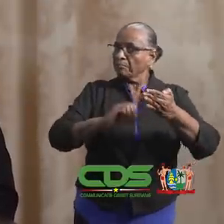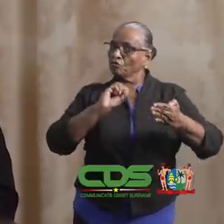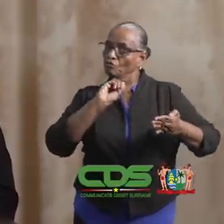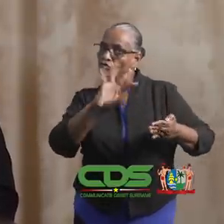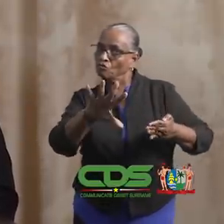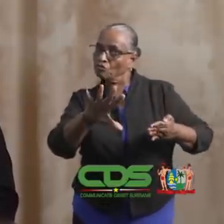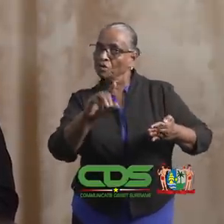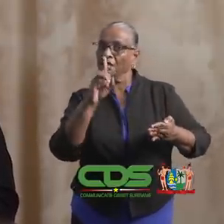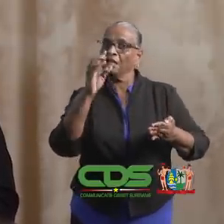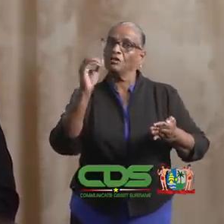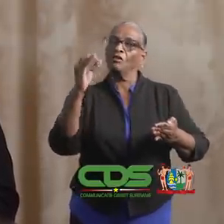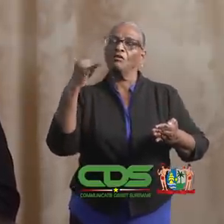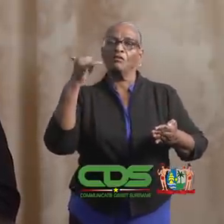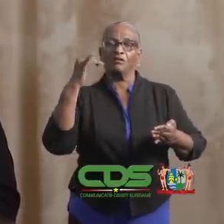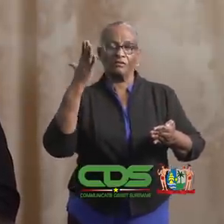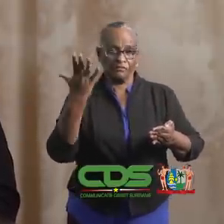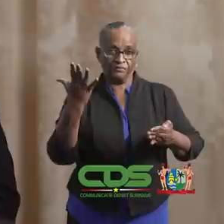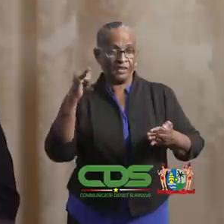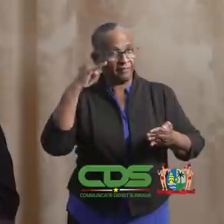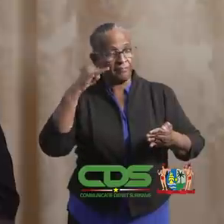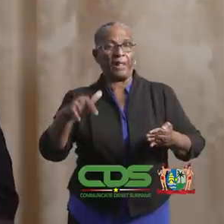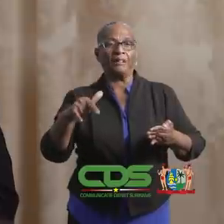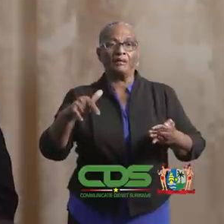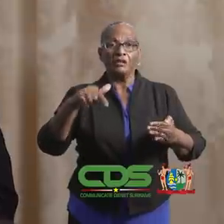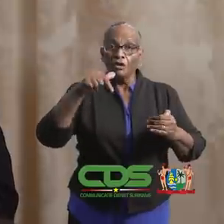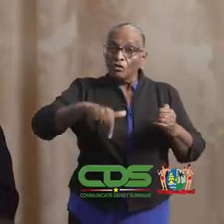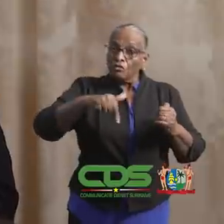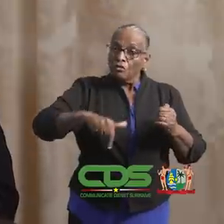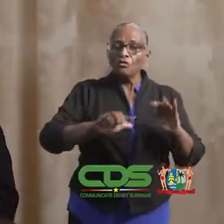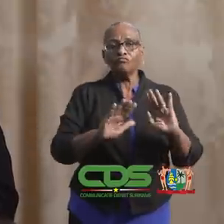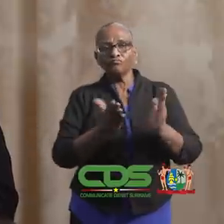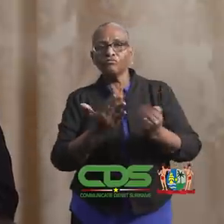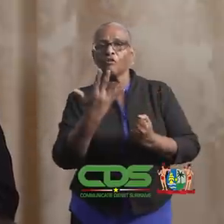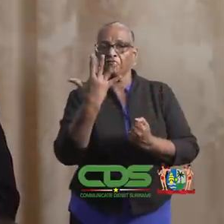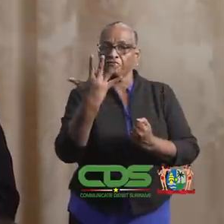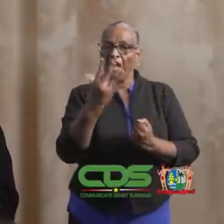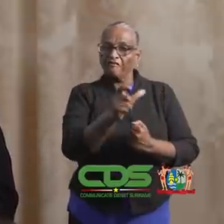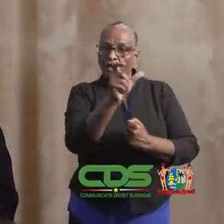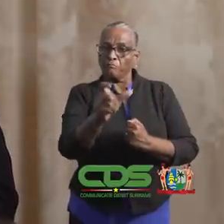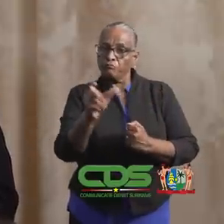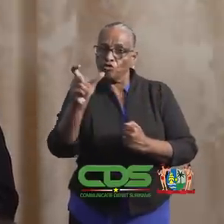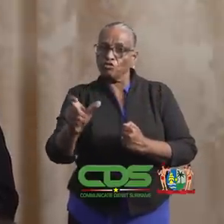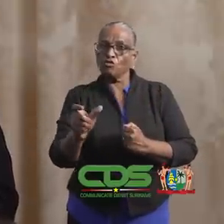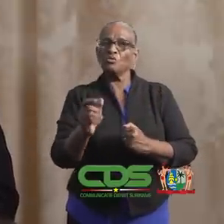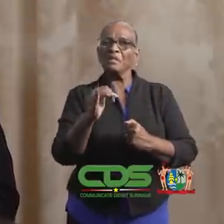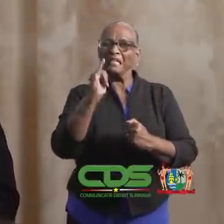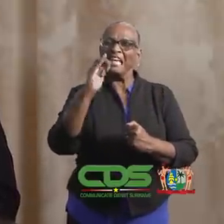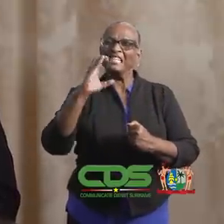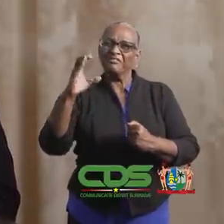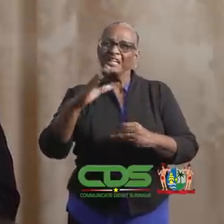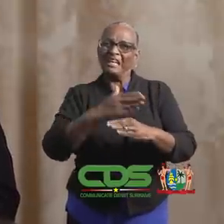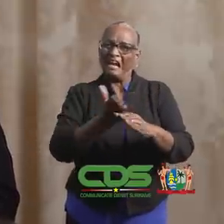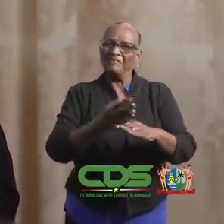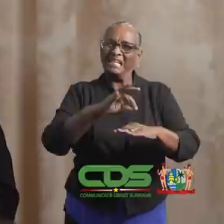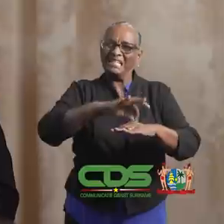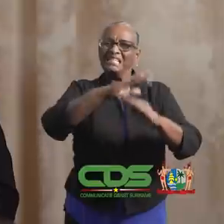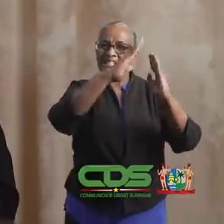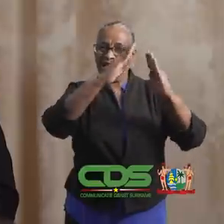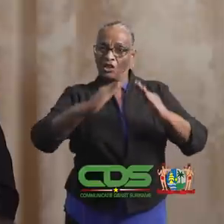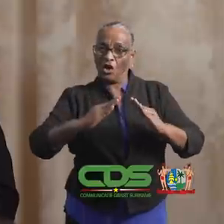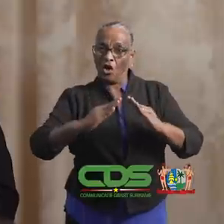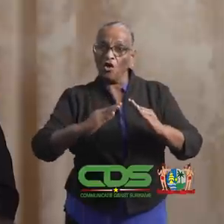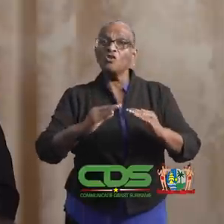bevoegde autoriteiten. Momenteel liggen er namelijk 5 personen in de intensive care, waarbij de bezetting